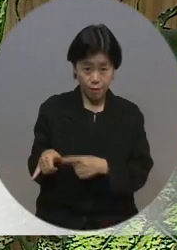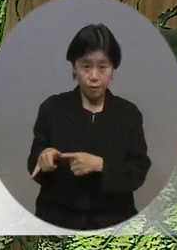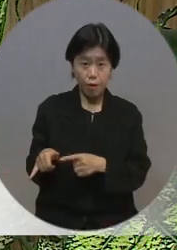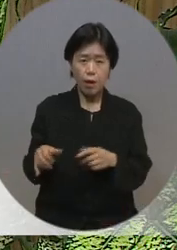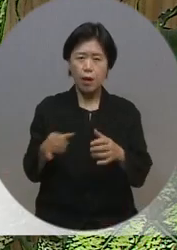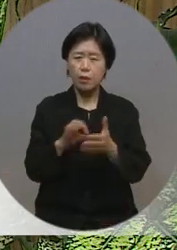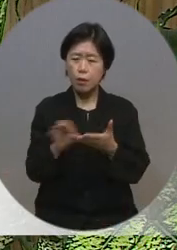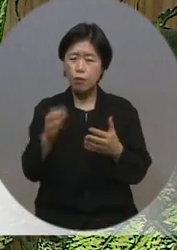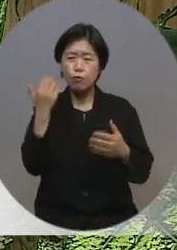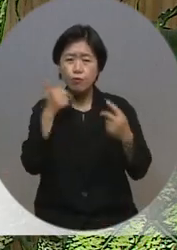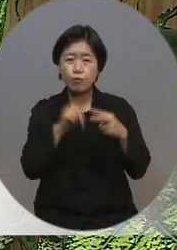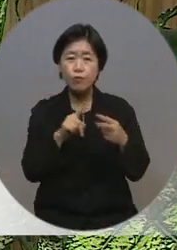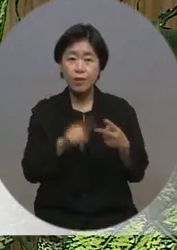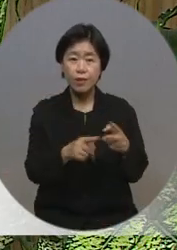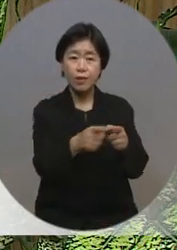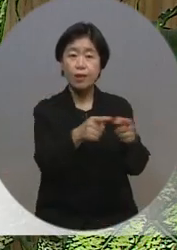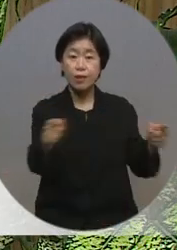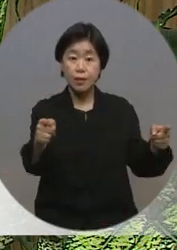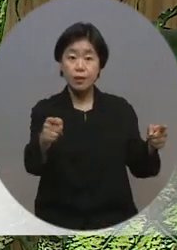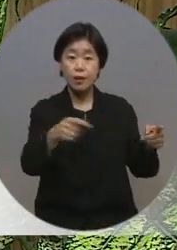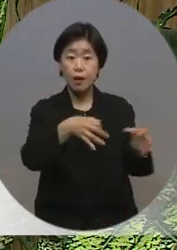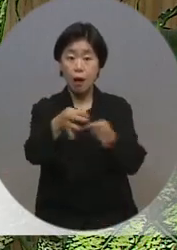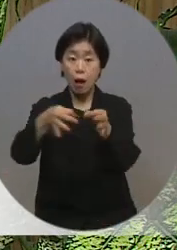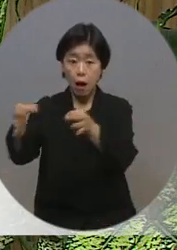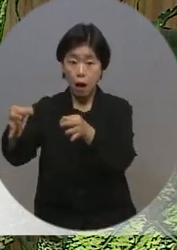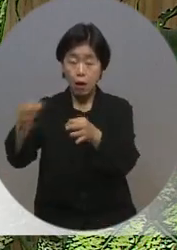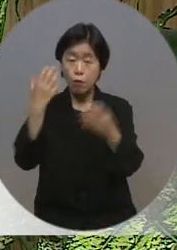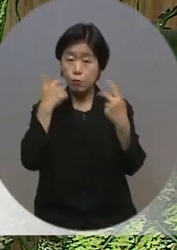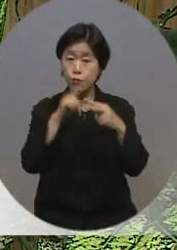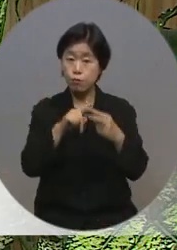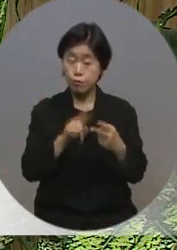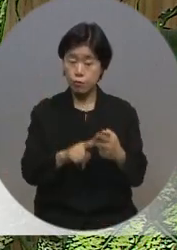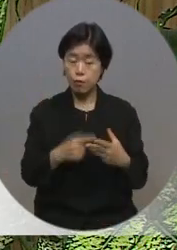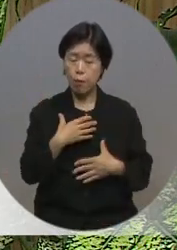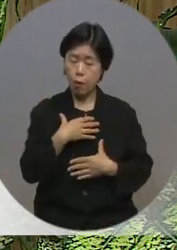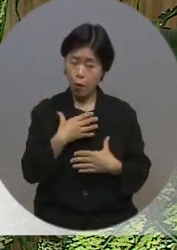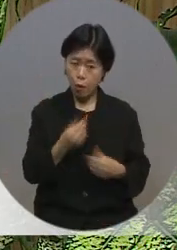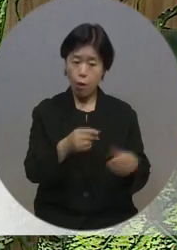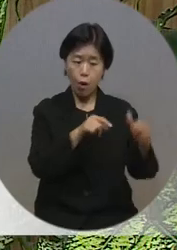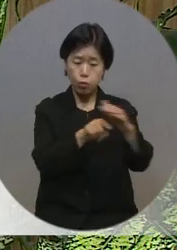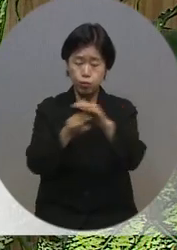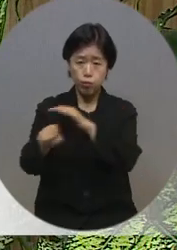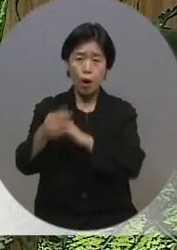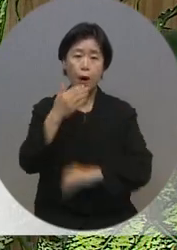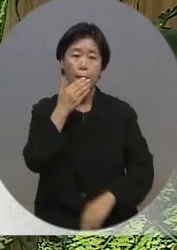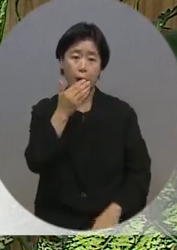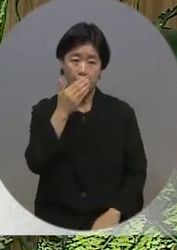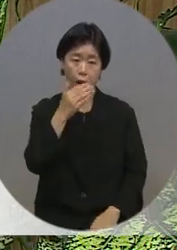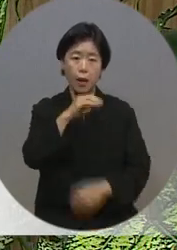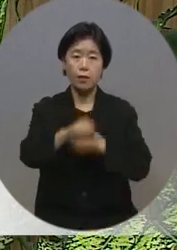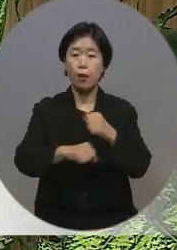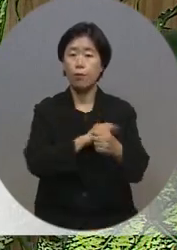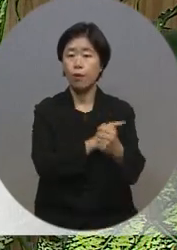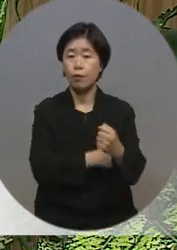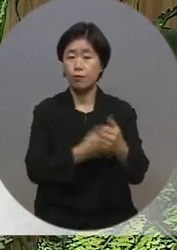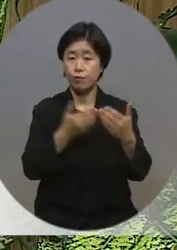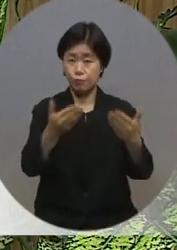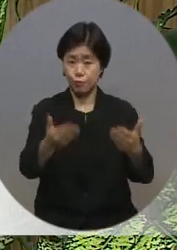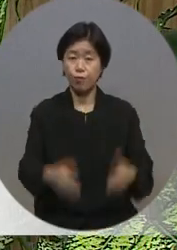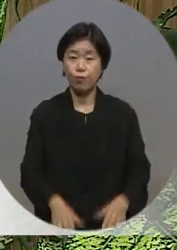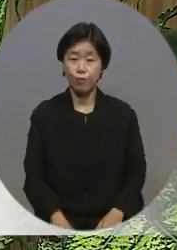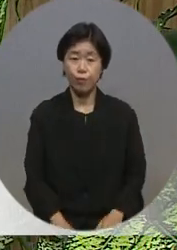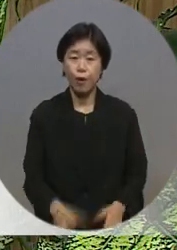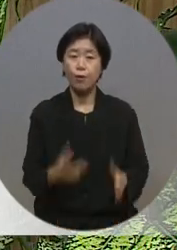모두가 1층에 있는 상점만이라도 우리가 누구나 편안하고 자유롭게 이용할 수 있는 서울,